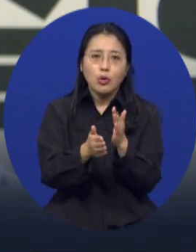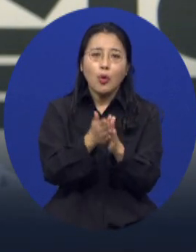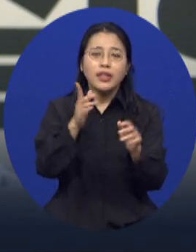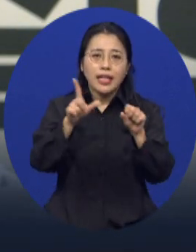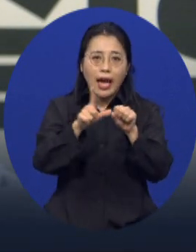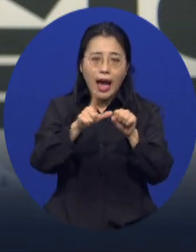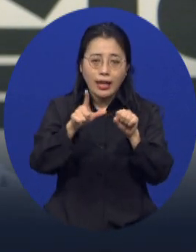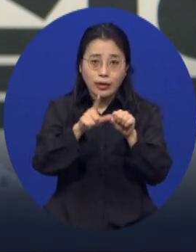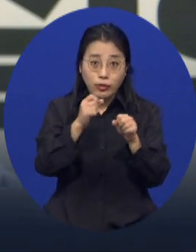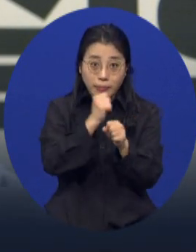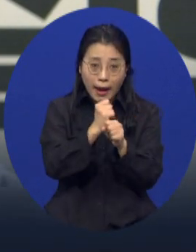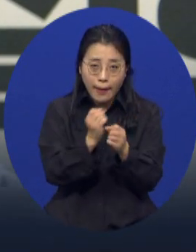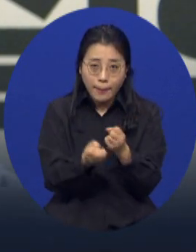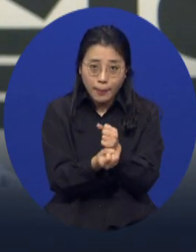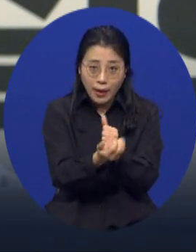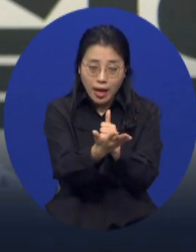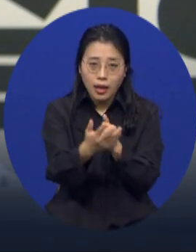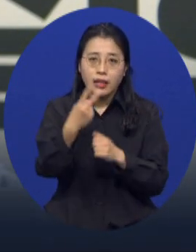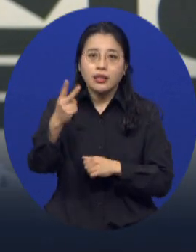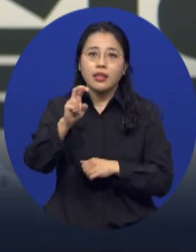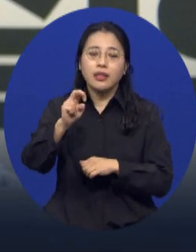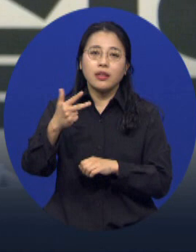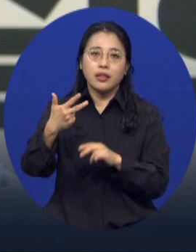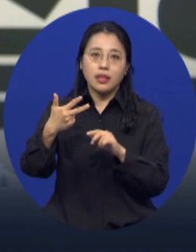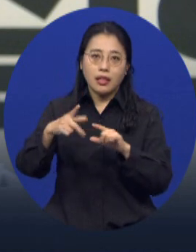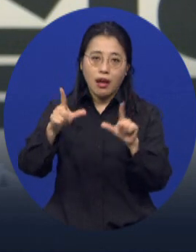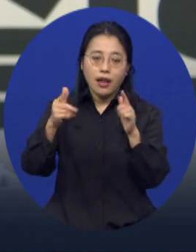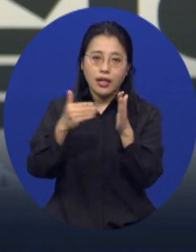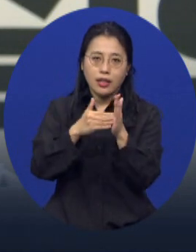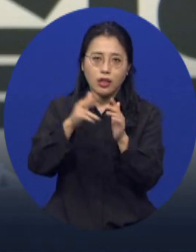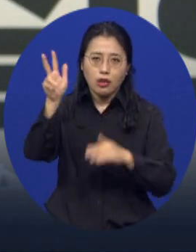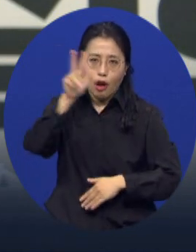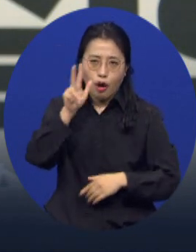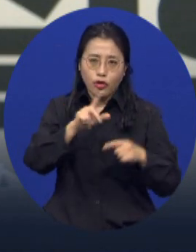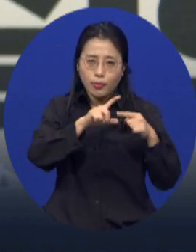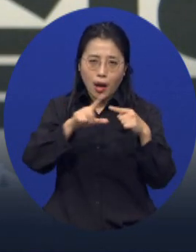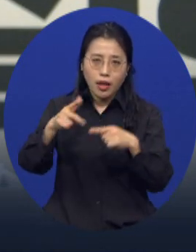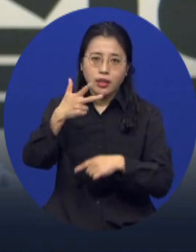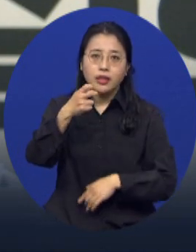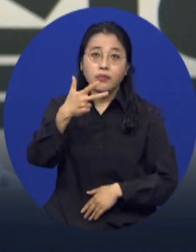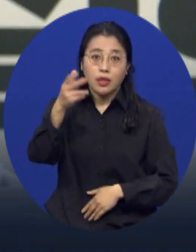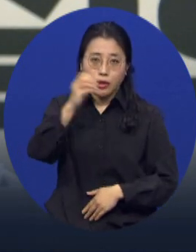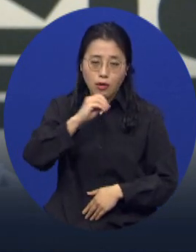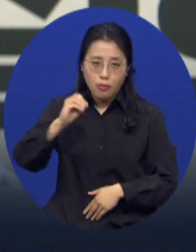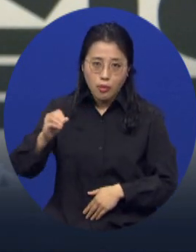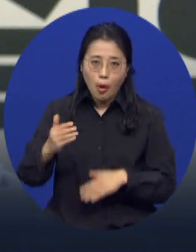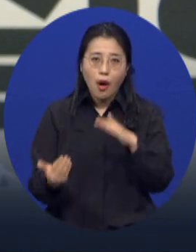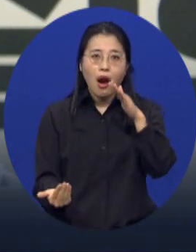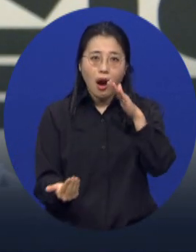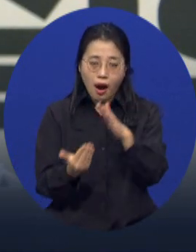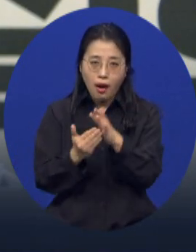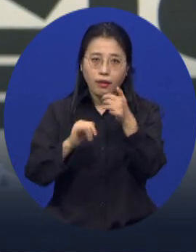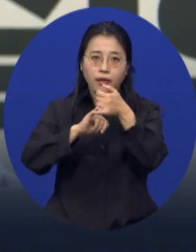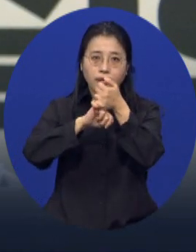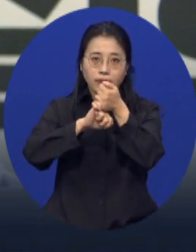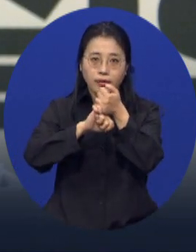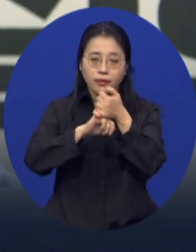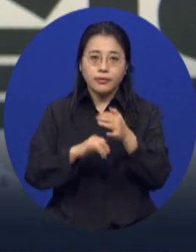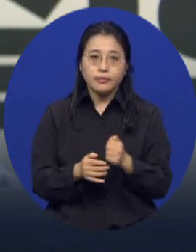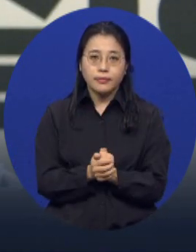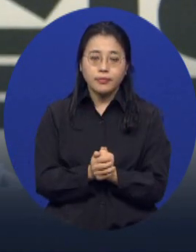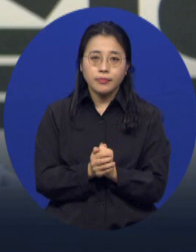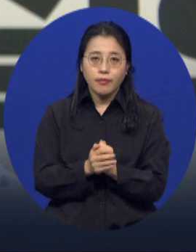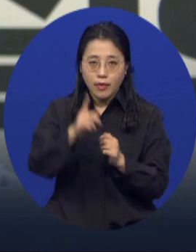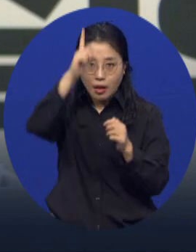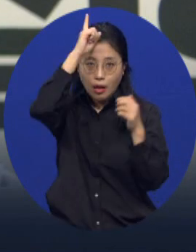도시가스 보급률을 2027년까지 전국 평균인 77%까지 끌어올리겠습니다.